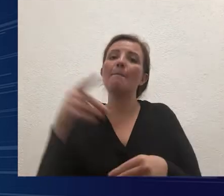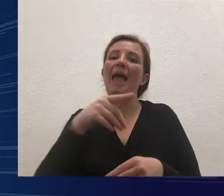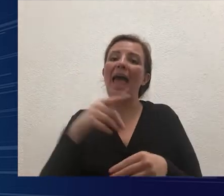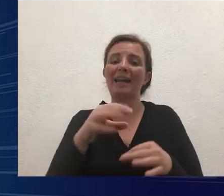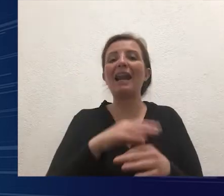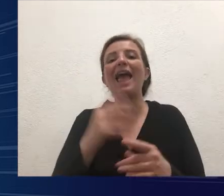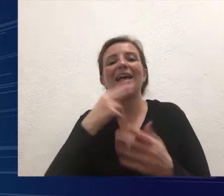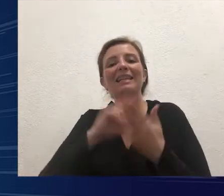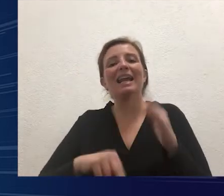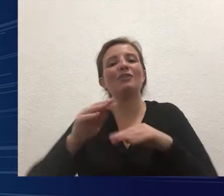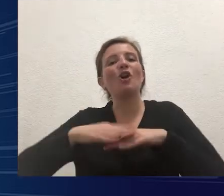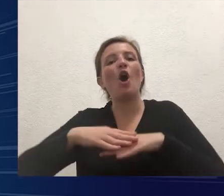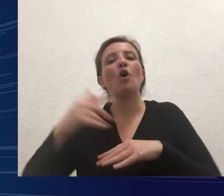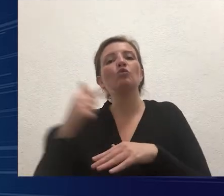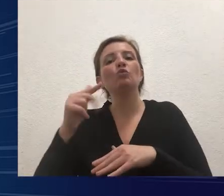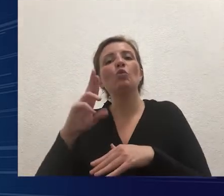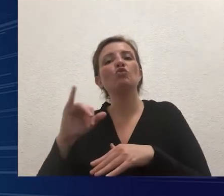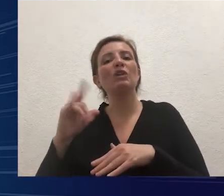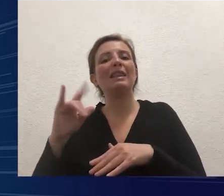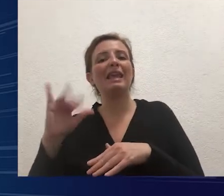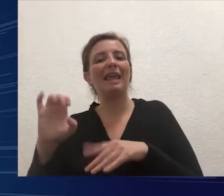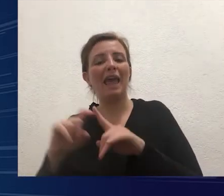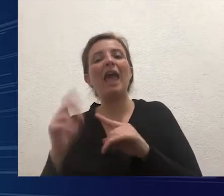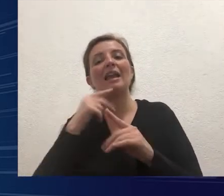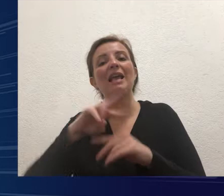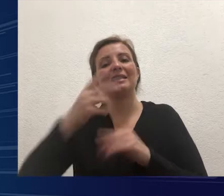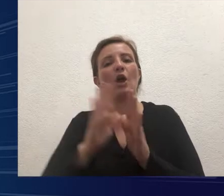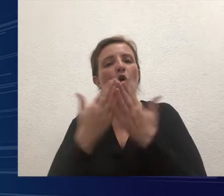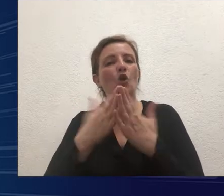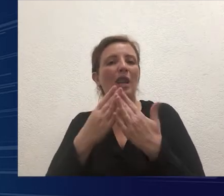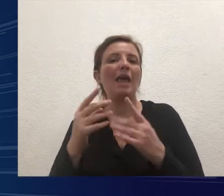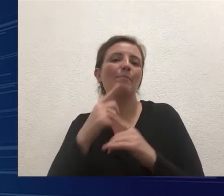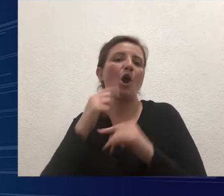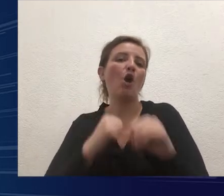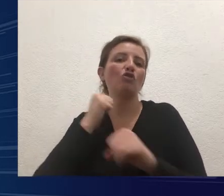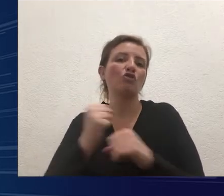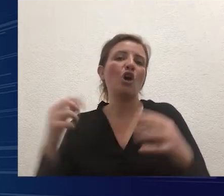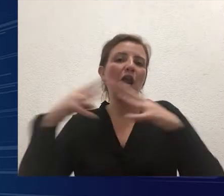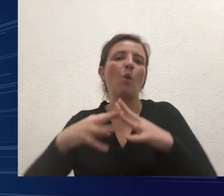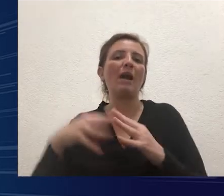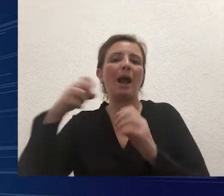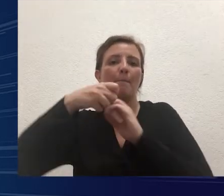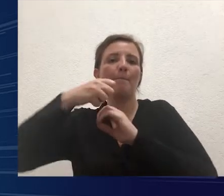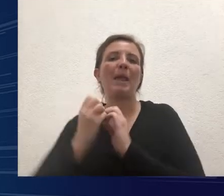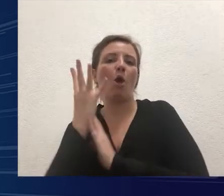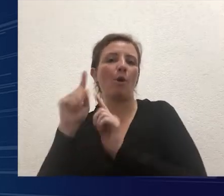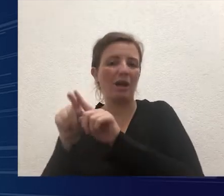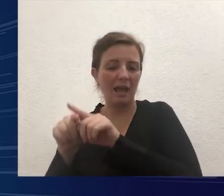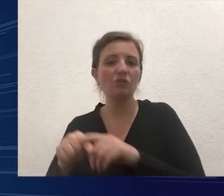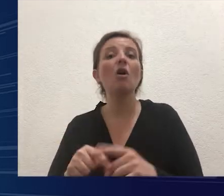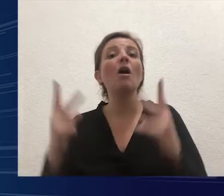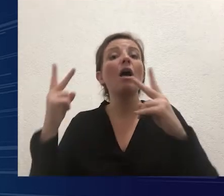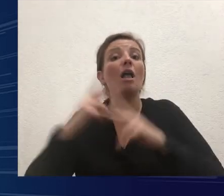tucidide diciamo cesella del secondo libro della sua storia della guerra del